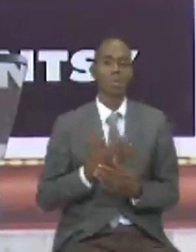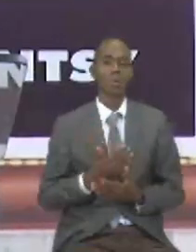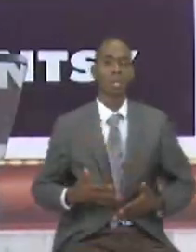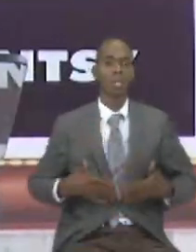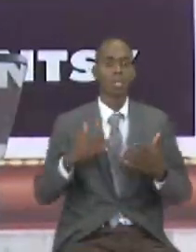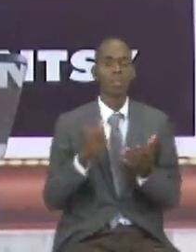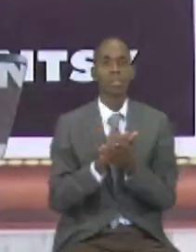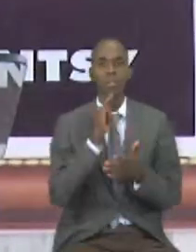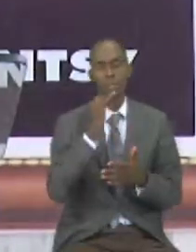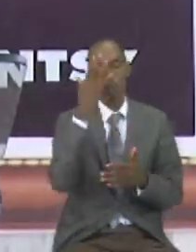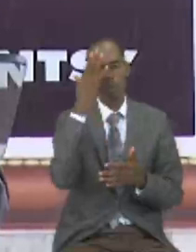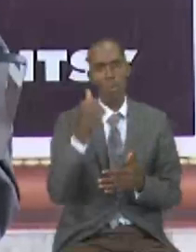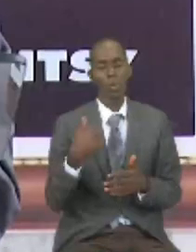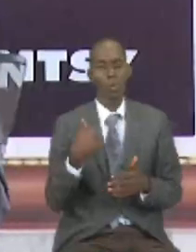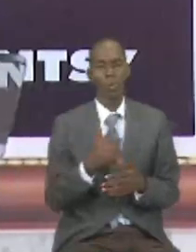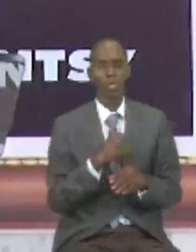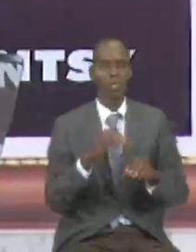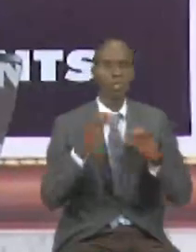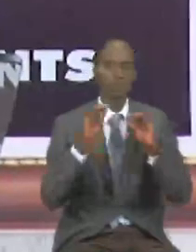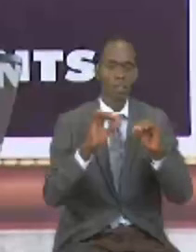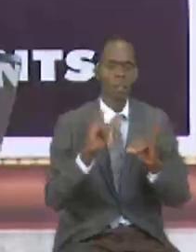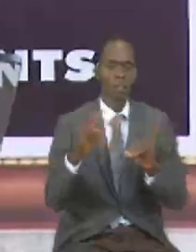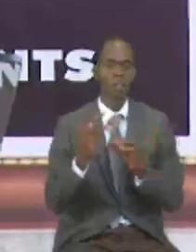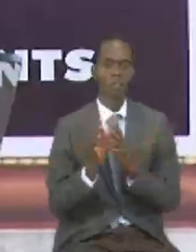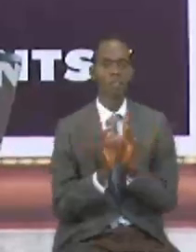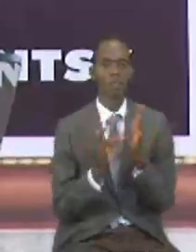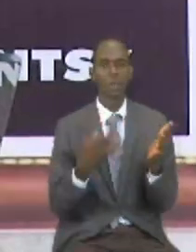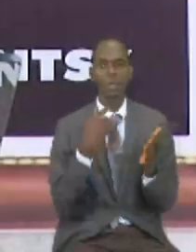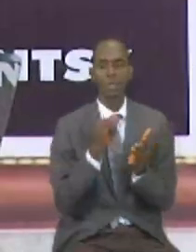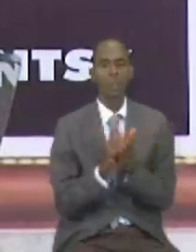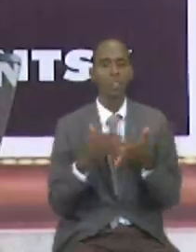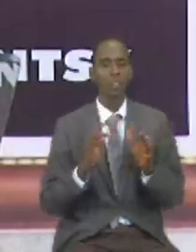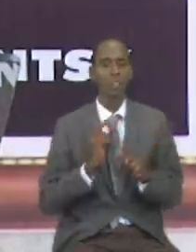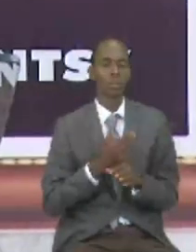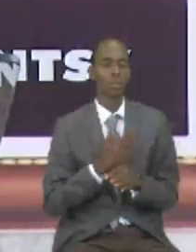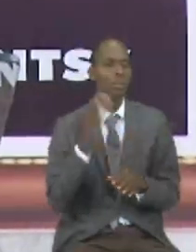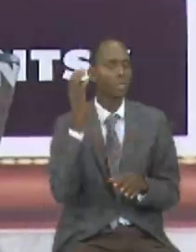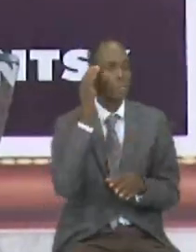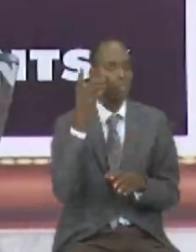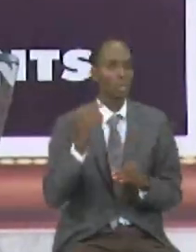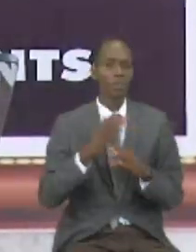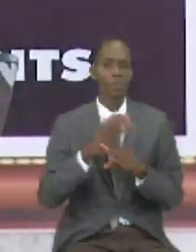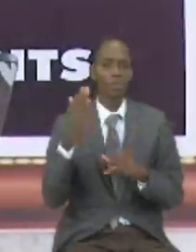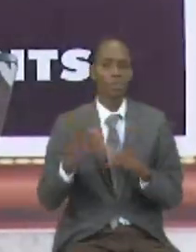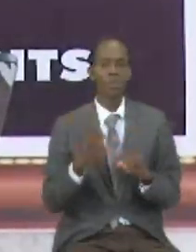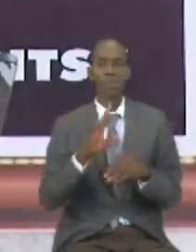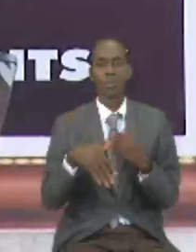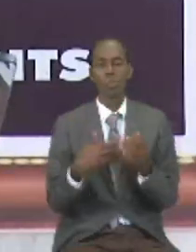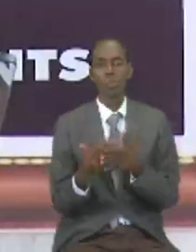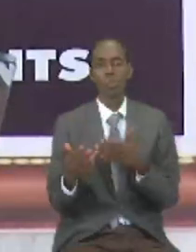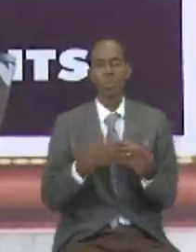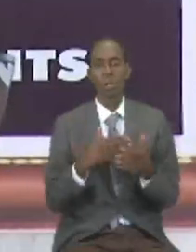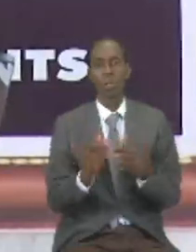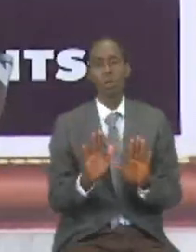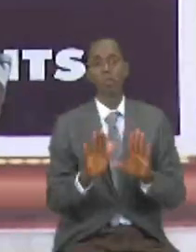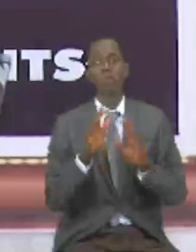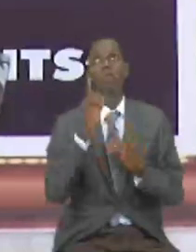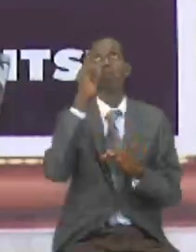Écritures, par l'Esprit, qu'on observe sa parole. Écoutons la fin du discours. Crains